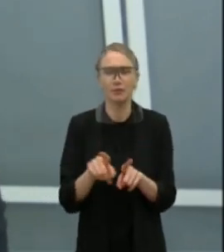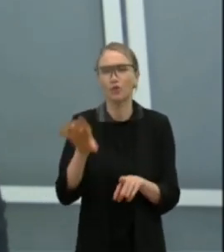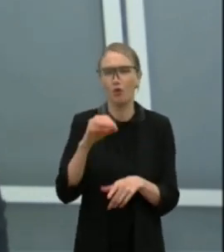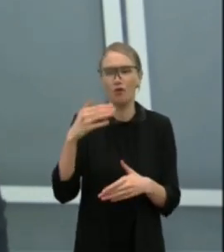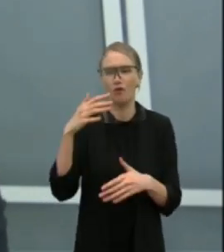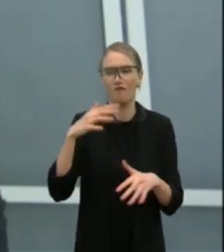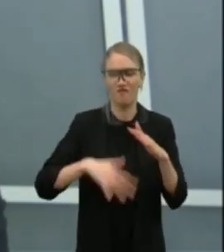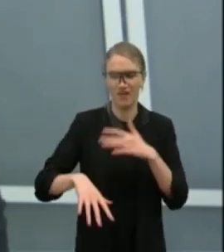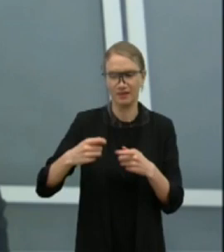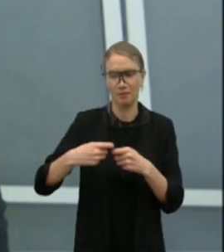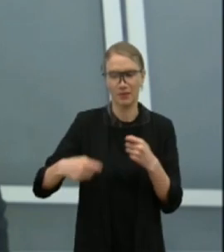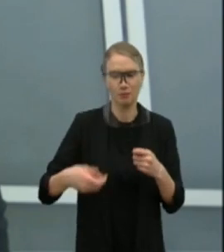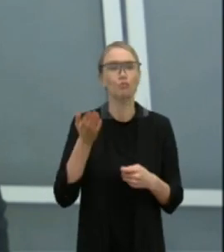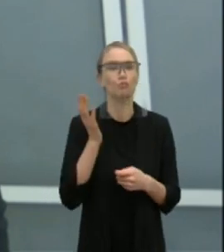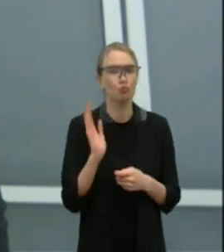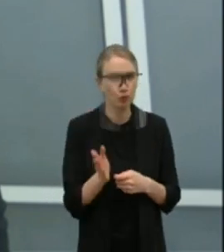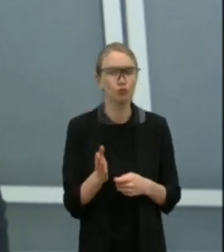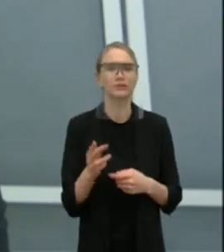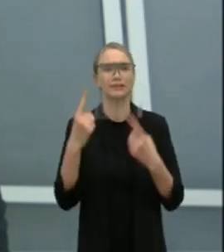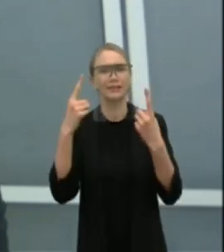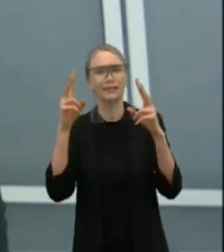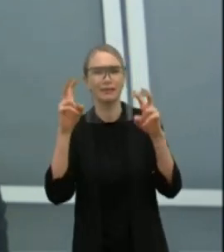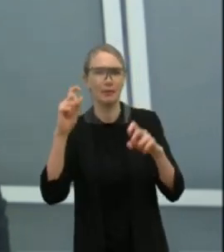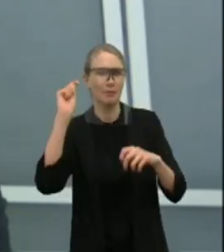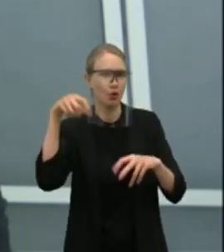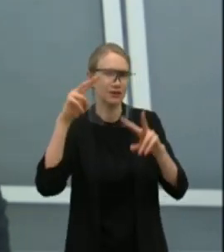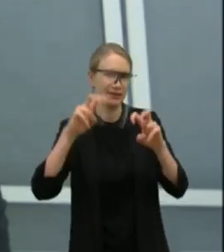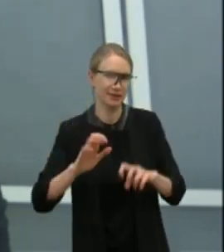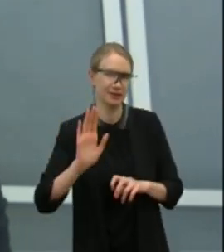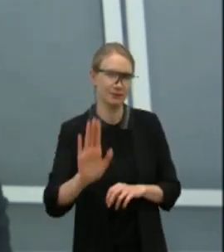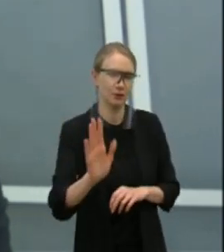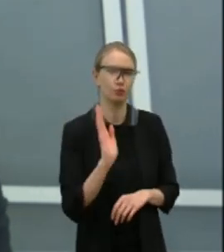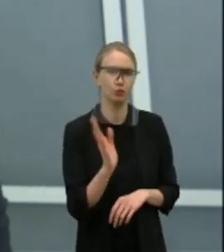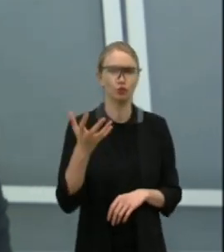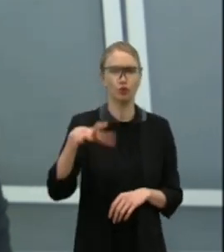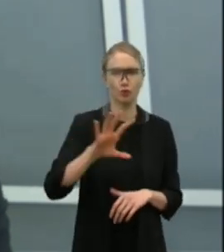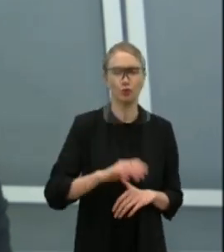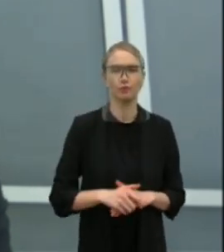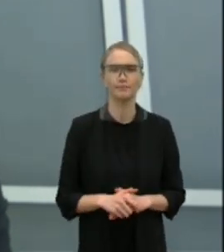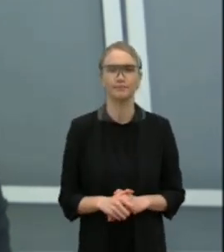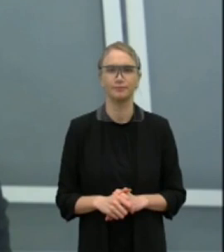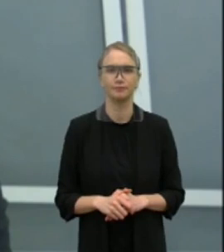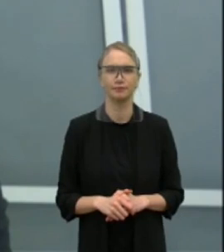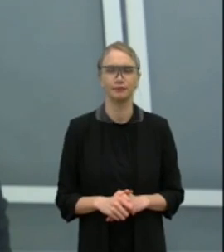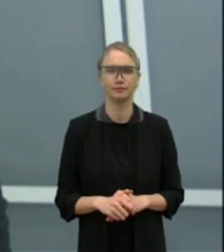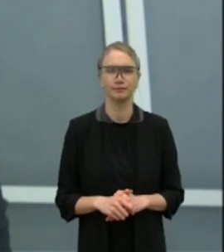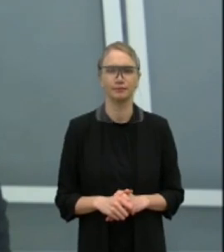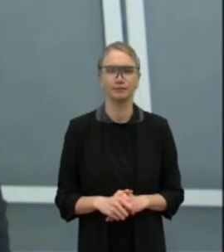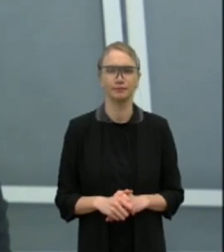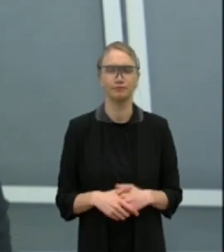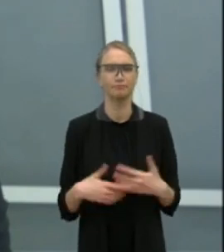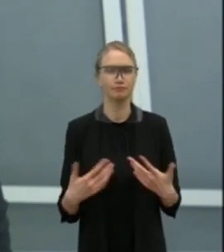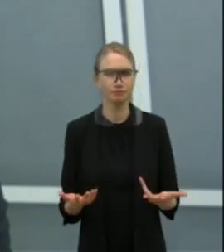veiklą, kurias vietas akcentuos, tai viena iš jų, aišku, svarbių vietų,